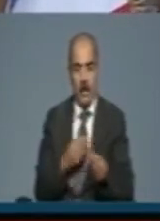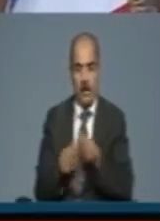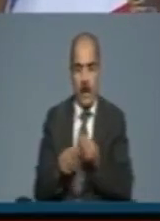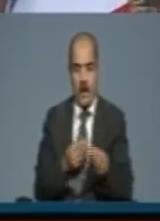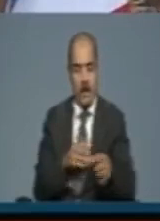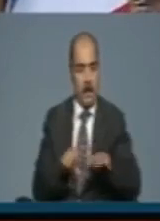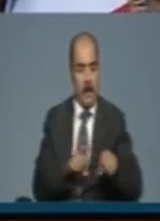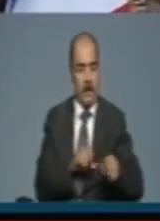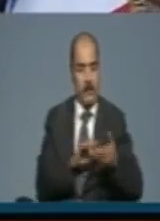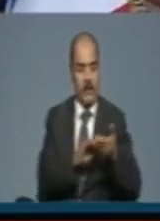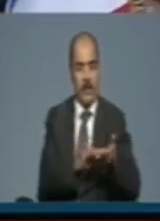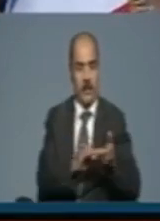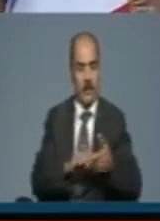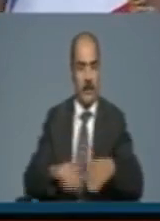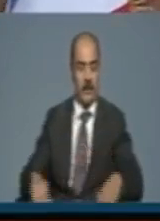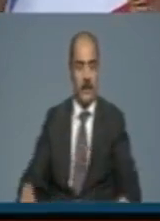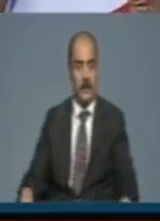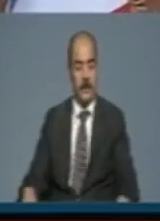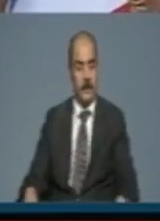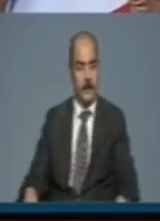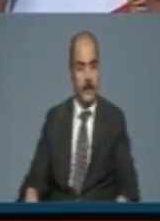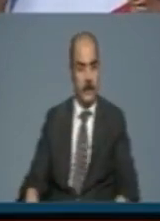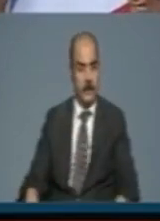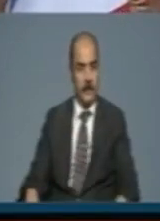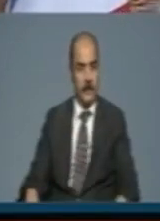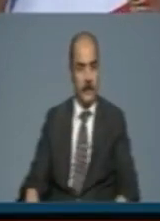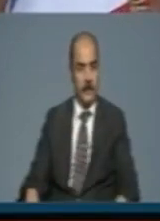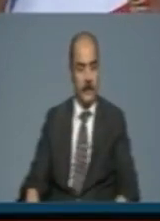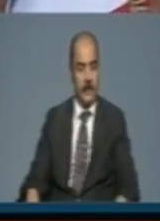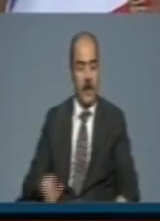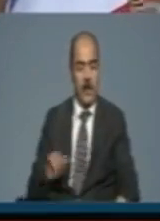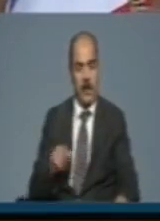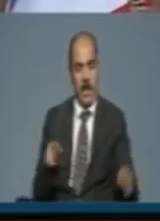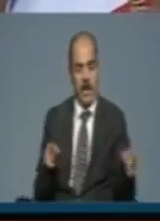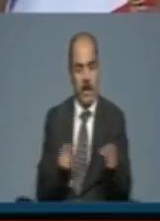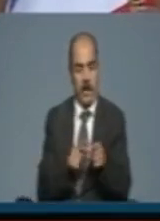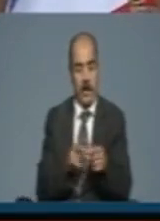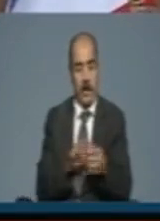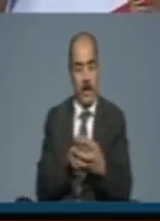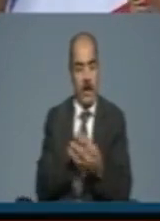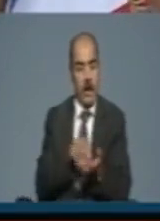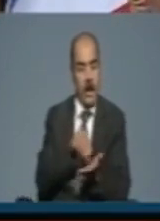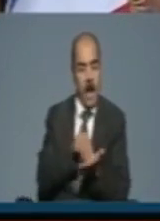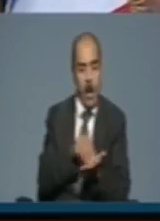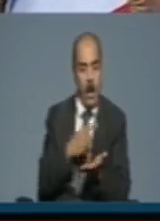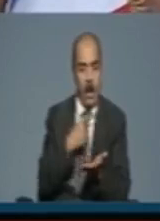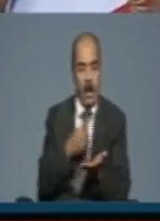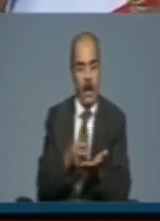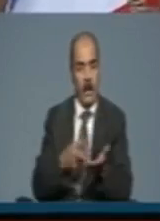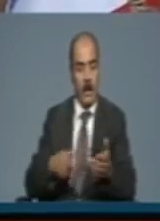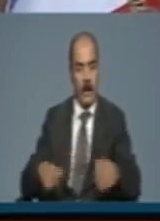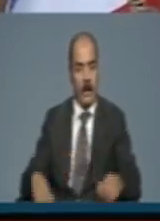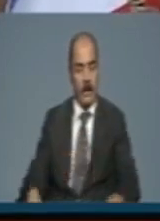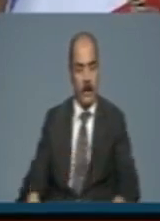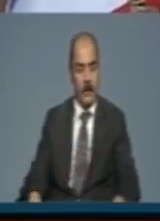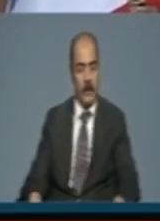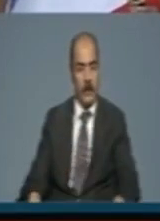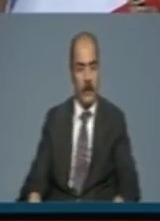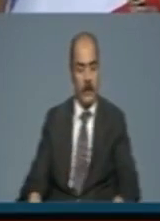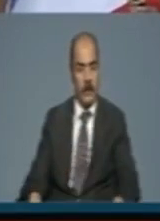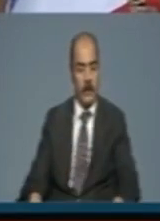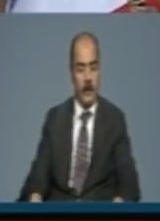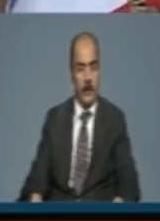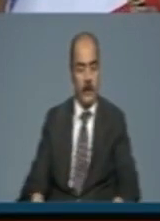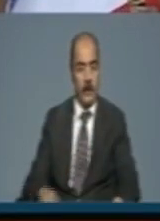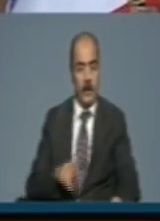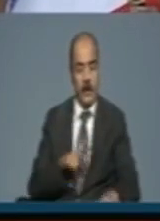le posizioni di partenza possano a هذه tratti النقطة التي sembrare, تتحول من diciamo così, distanti, ترك perché